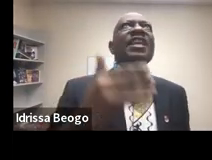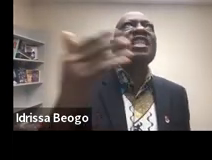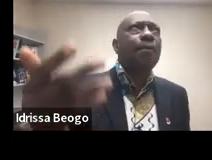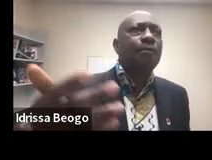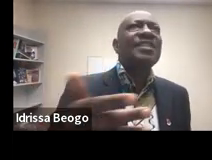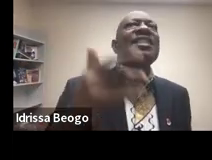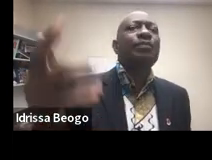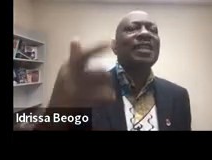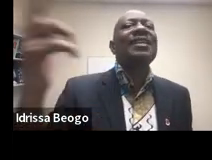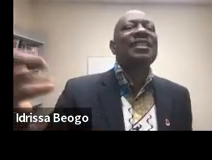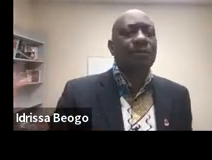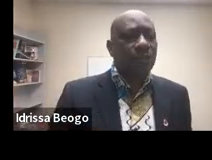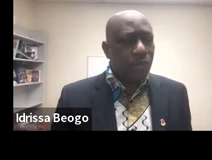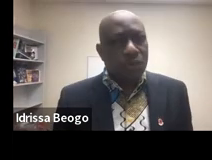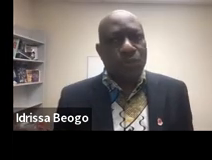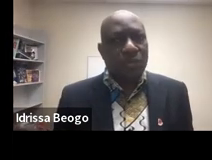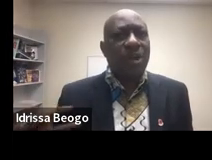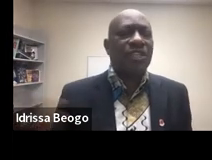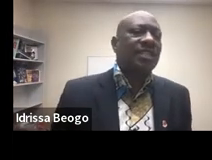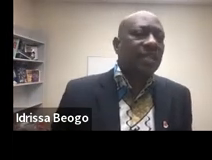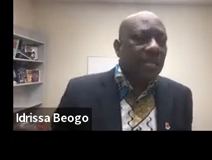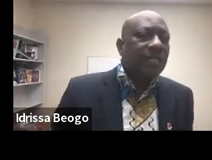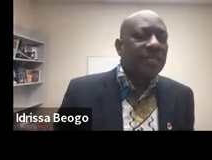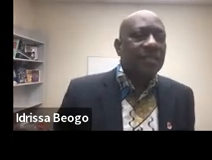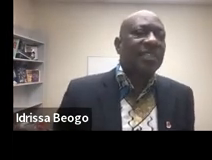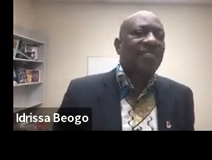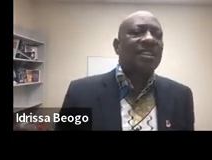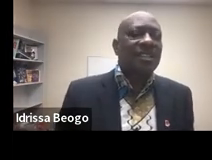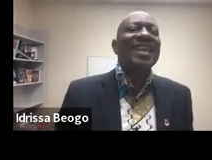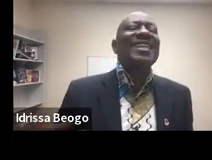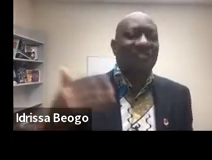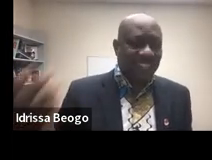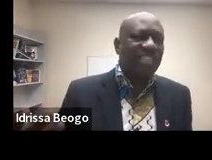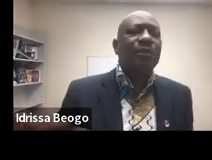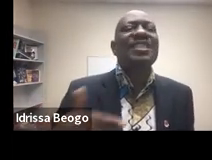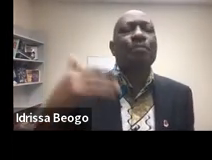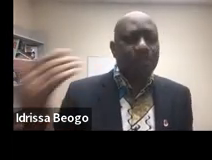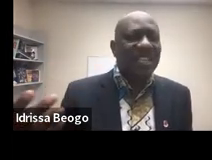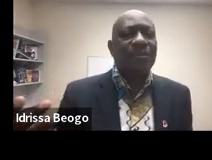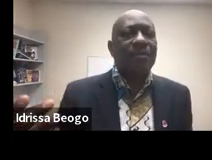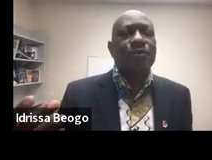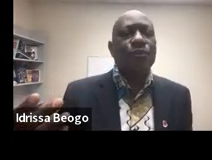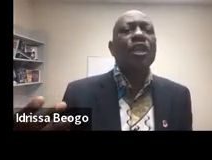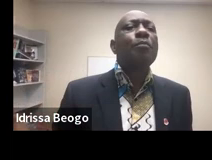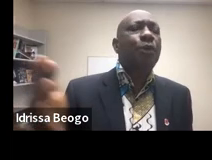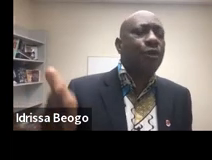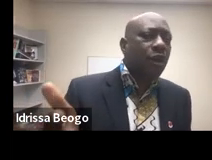qui véritablement se déplacent dans les stations de soins de longue durée. Moi, j'ai travaillé dedans et effectivement, c'est pratiquement la même chose. Peu d'hommes